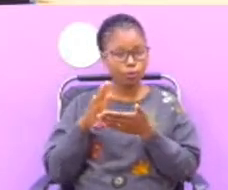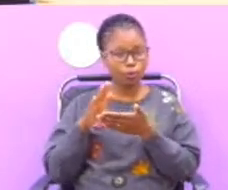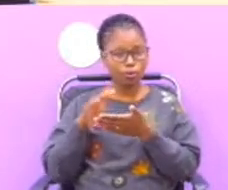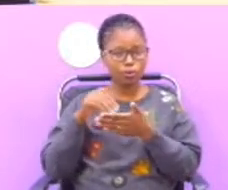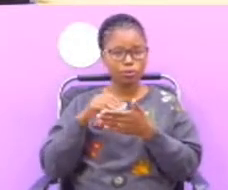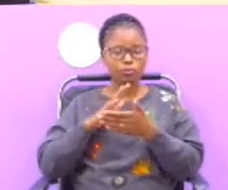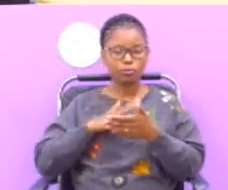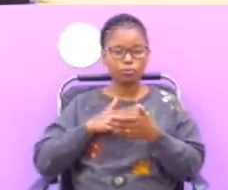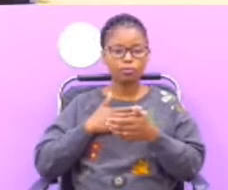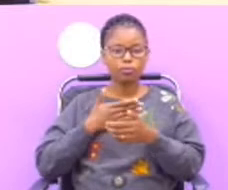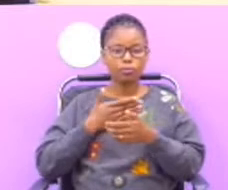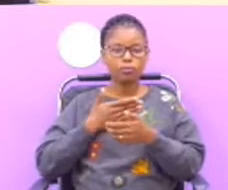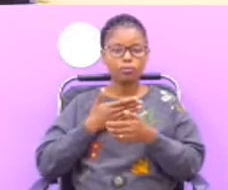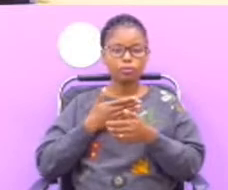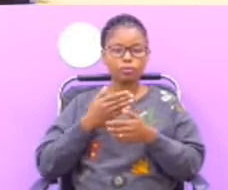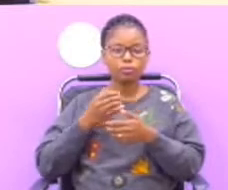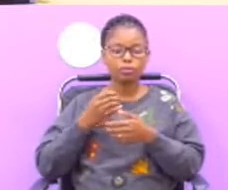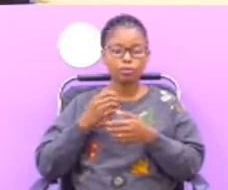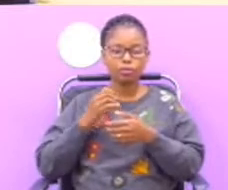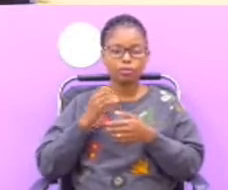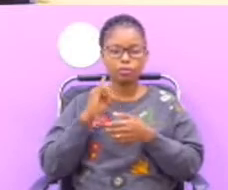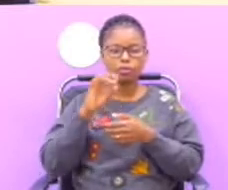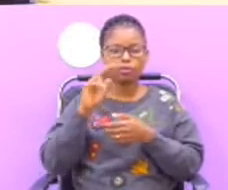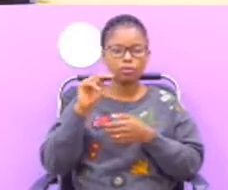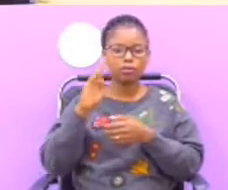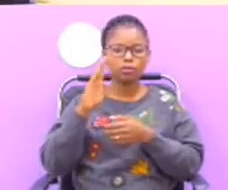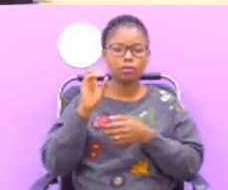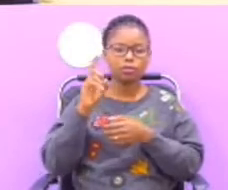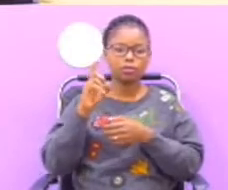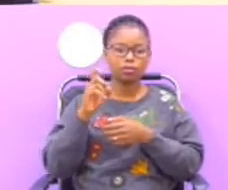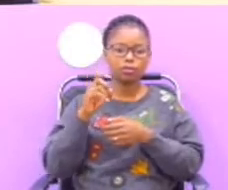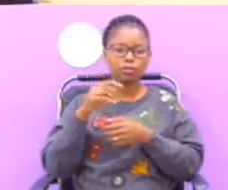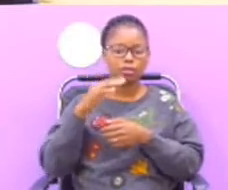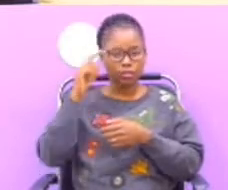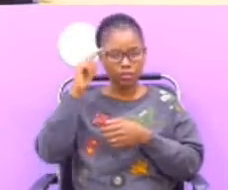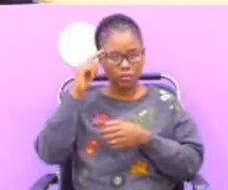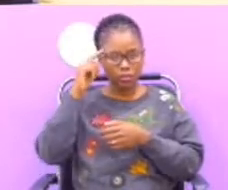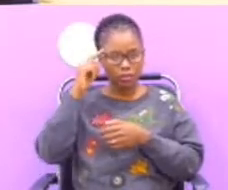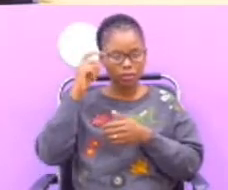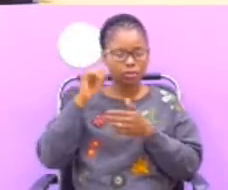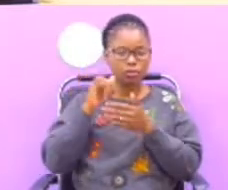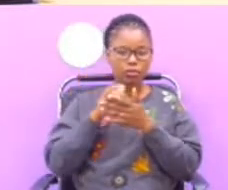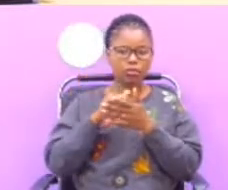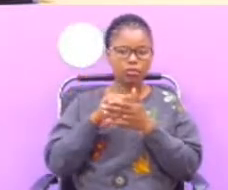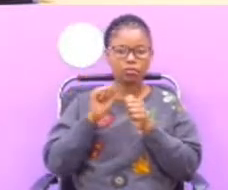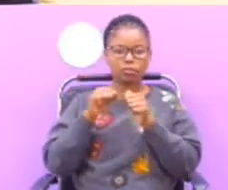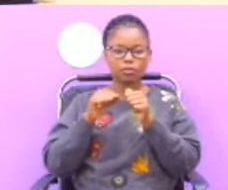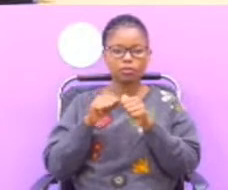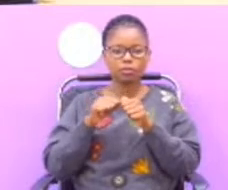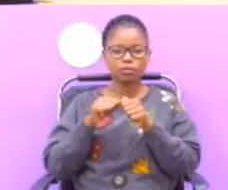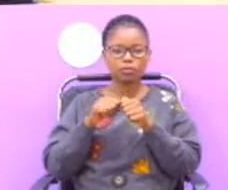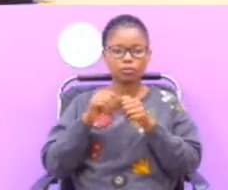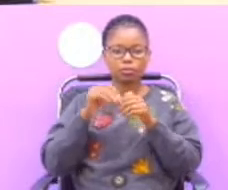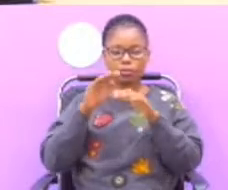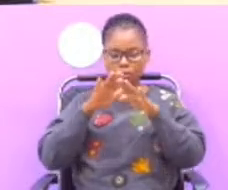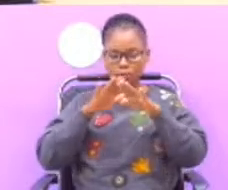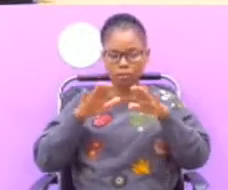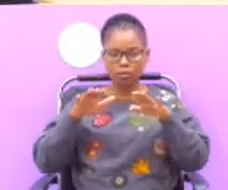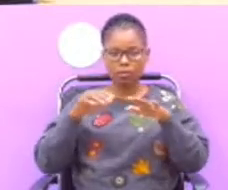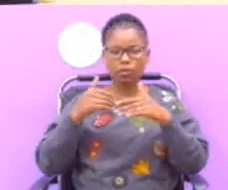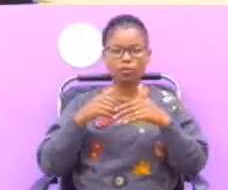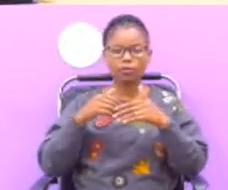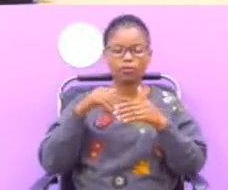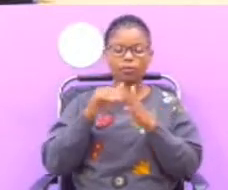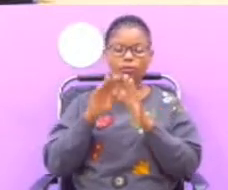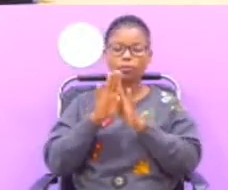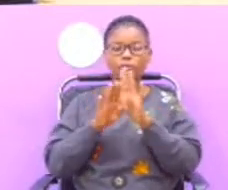ine ya kwa hii tutiresi iritie. Mahiga no manelele ona tutiresi iritie. Ate miradhoni kora guho bibiri ya ini